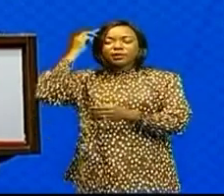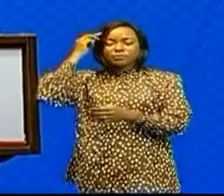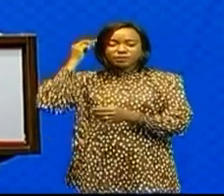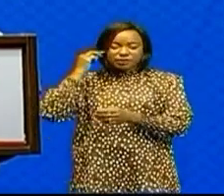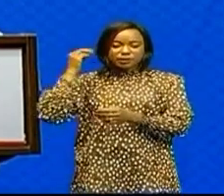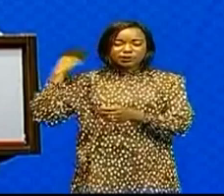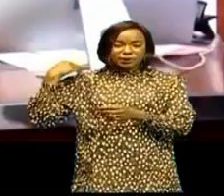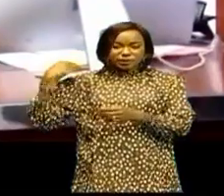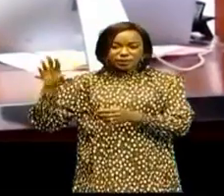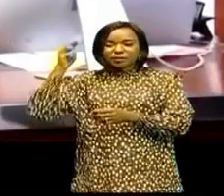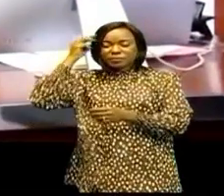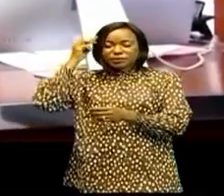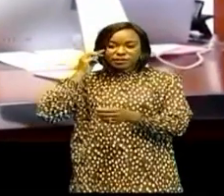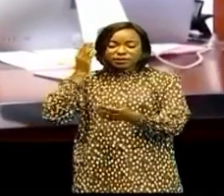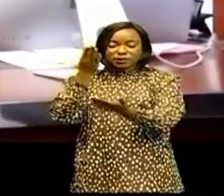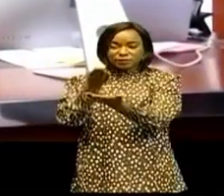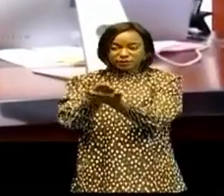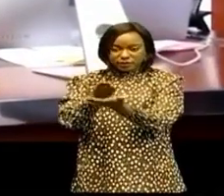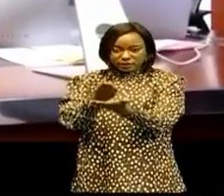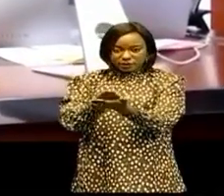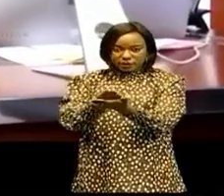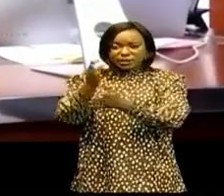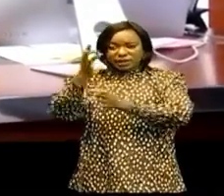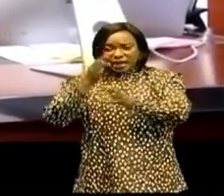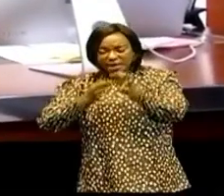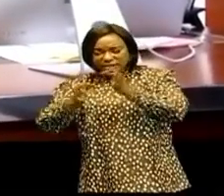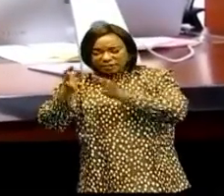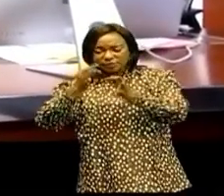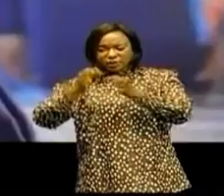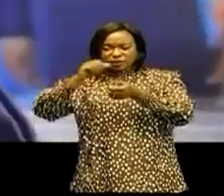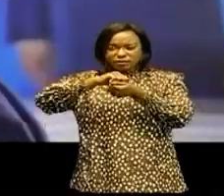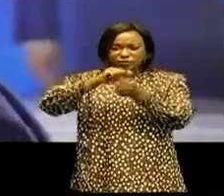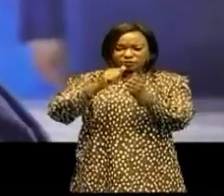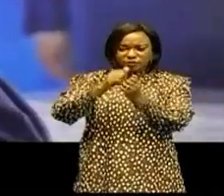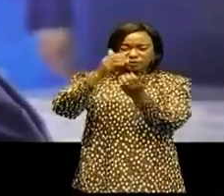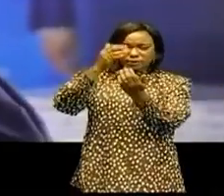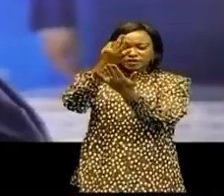du Budget, a fait état de la problématique du fichier